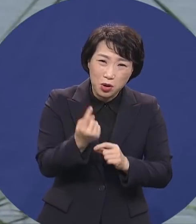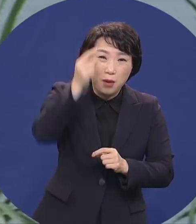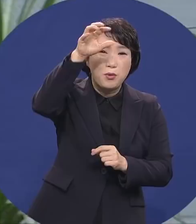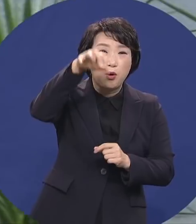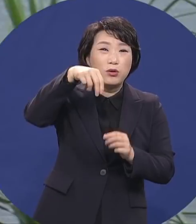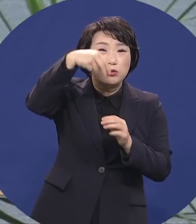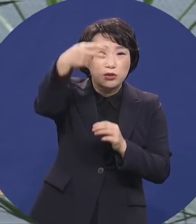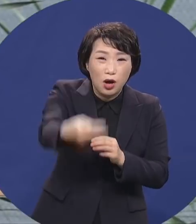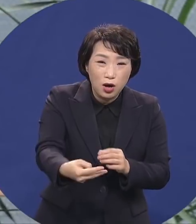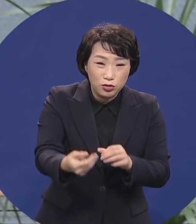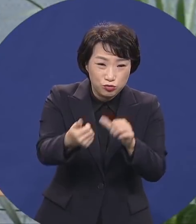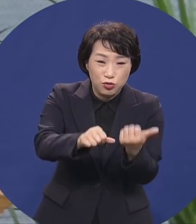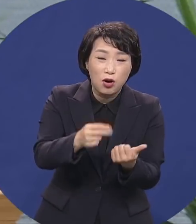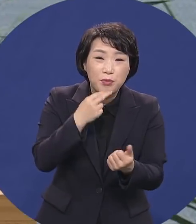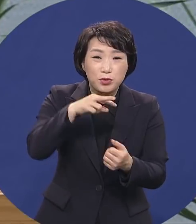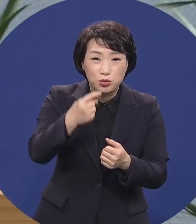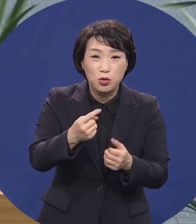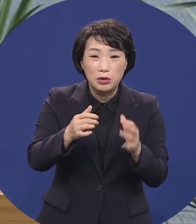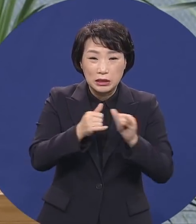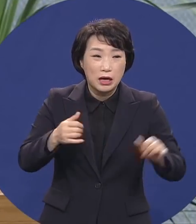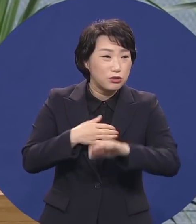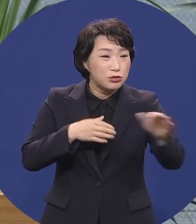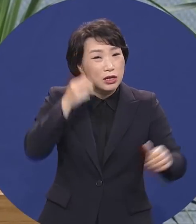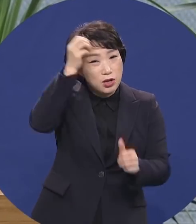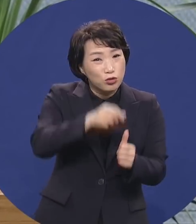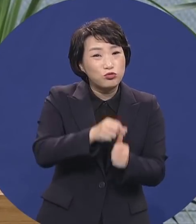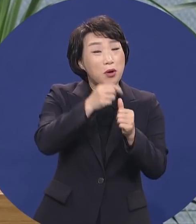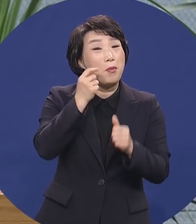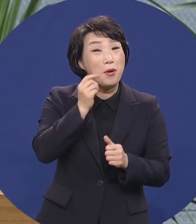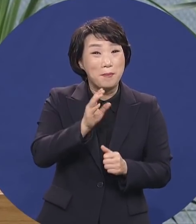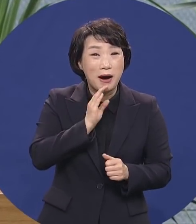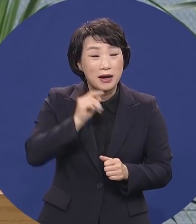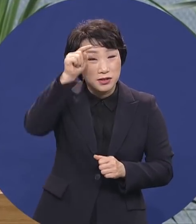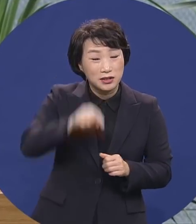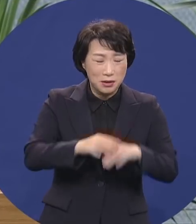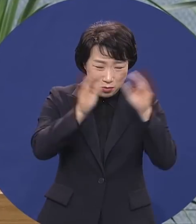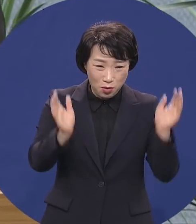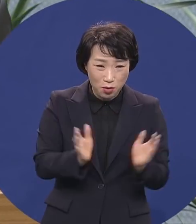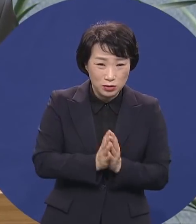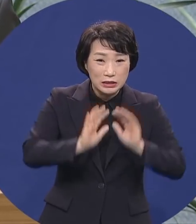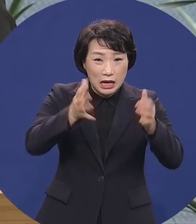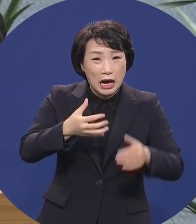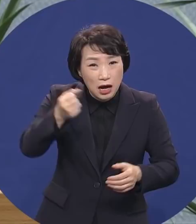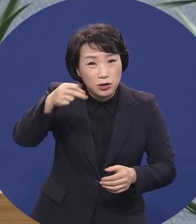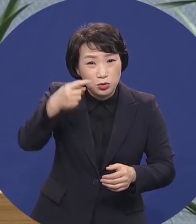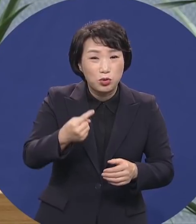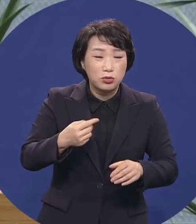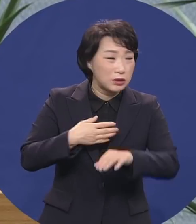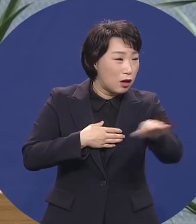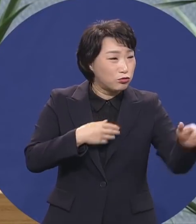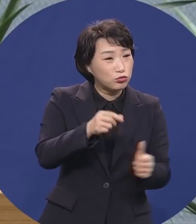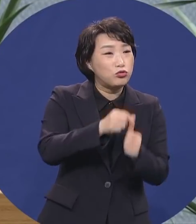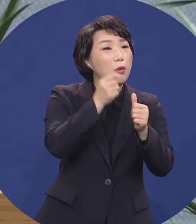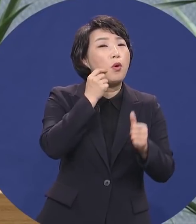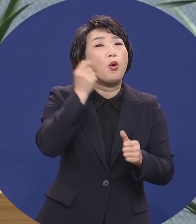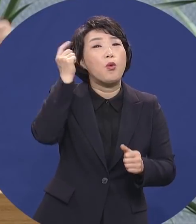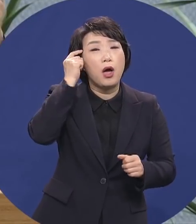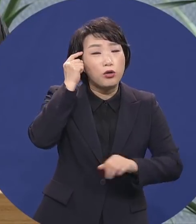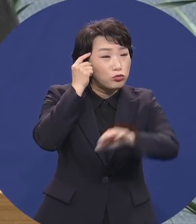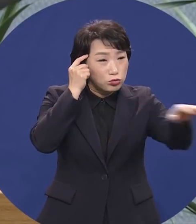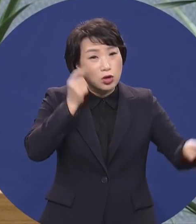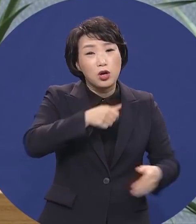안 죽어도 인류 영혼을 살릴 수 없고, 천하만국을 다 가져도 살릴 수 없고, 왜? 죄